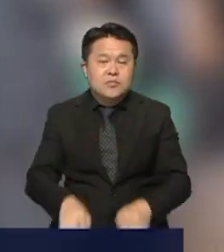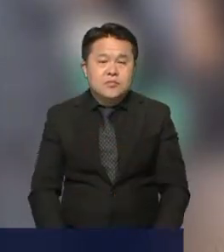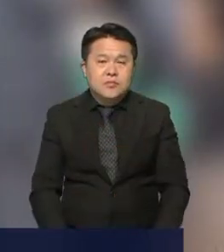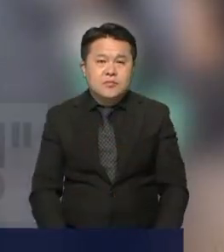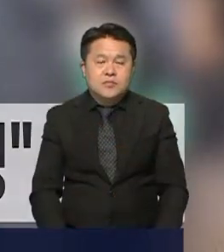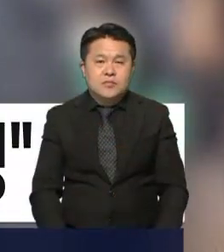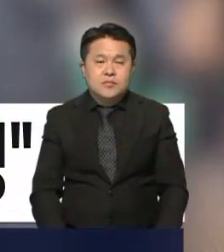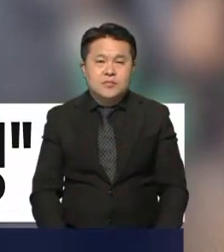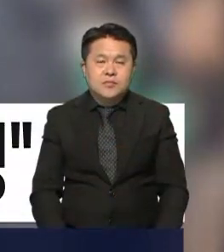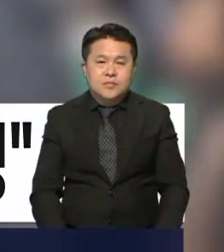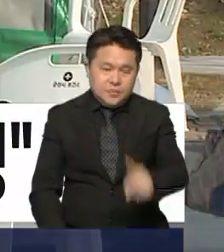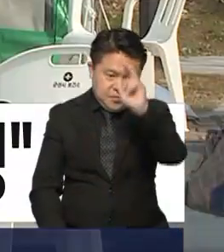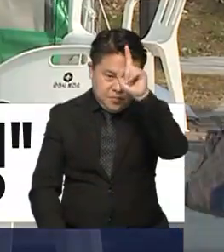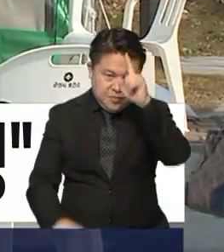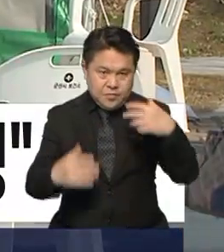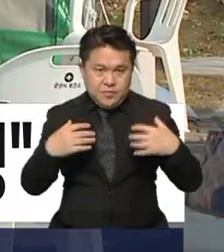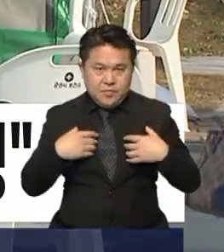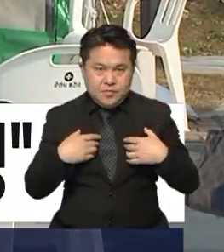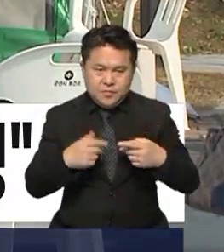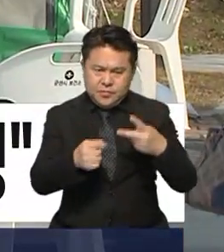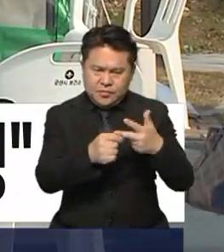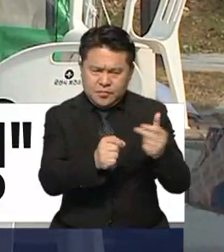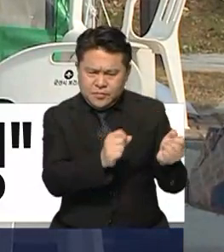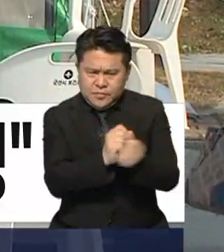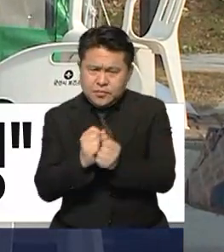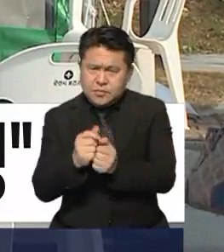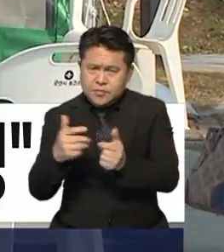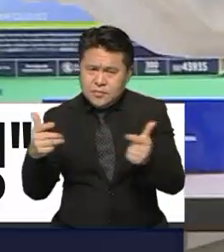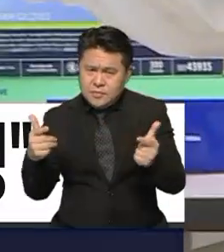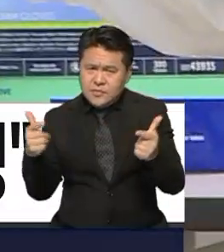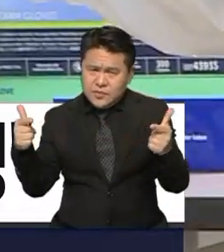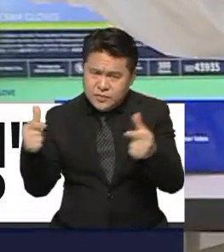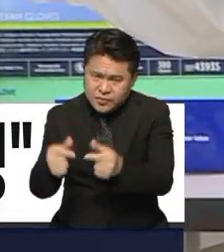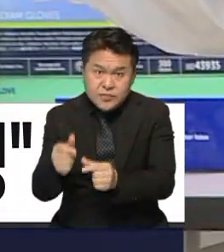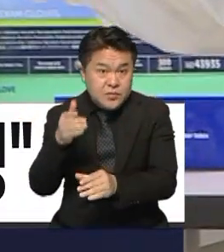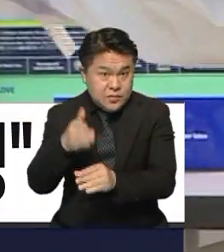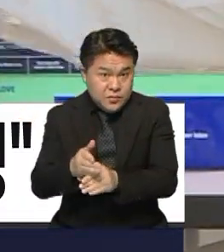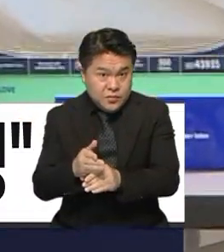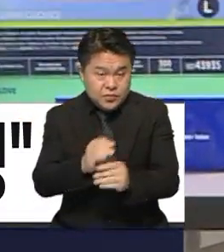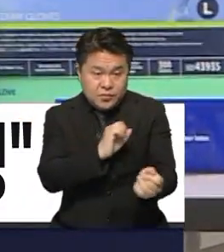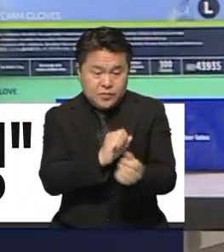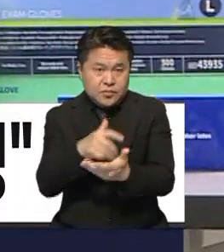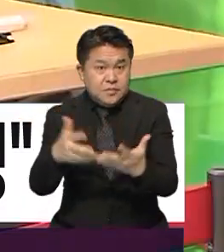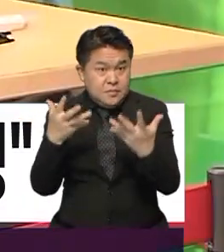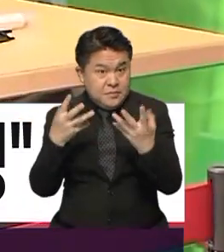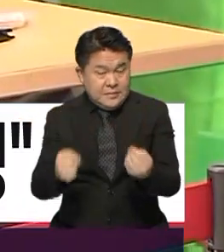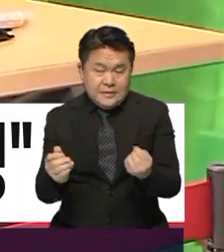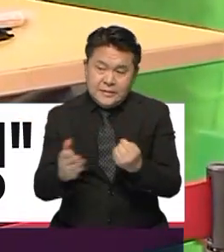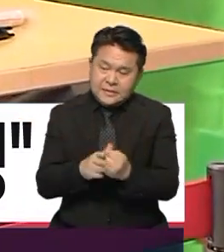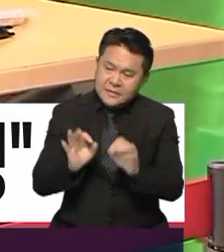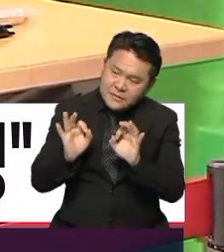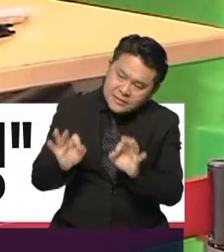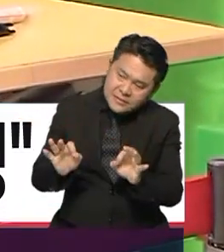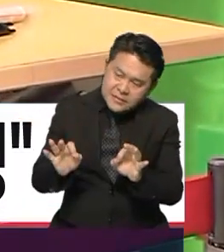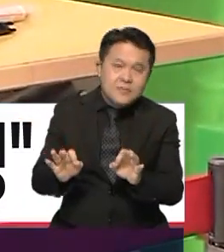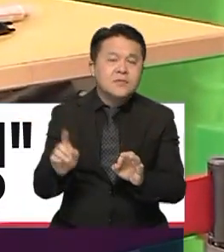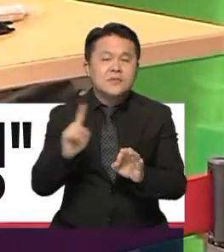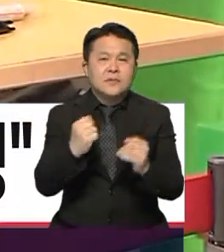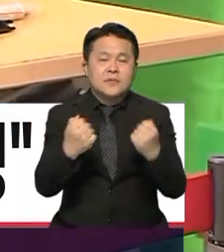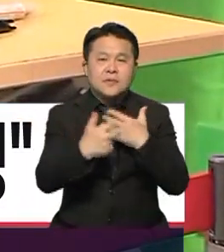겁니다. 정부는 7차 유행이 이미 꺾였지만 확진자가 여전히 많은 상황을 감안해